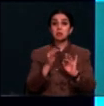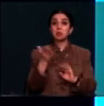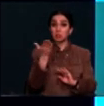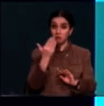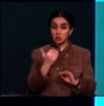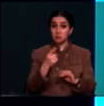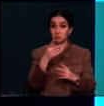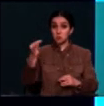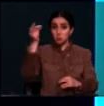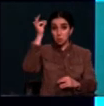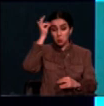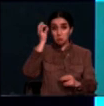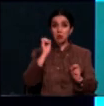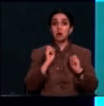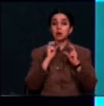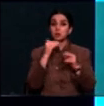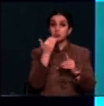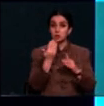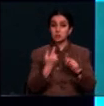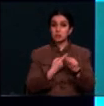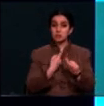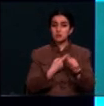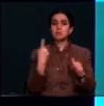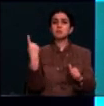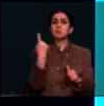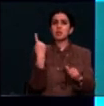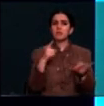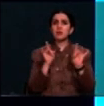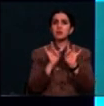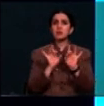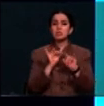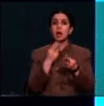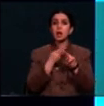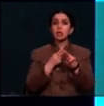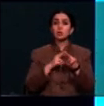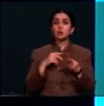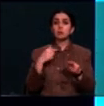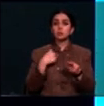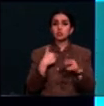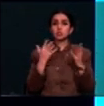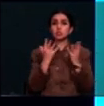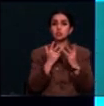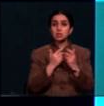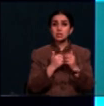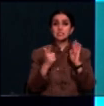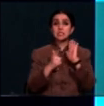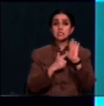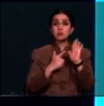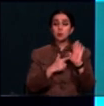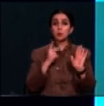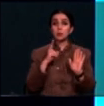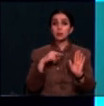давайте с вами вспомним, как же назывался его первый рассказ, о котором мы с вами читали мимоходом в 7